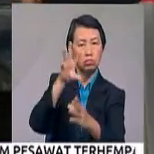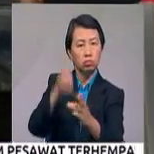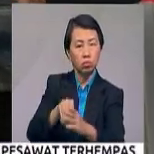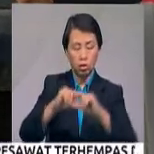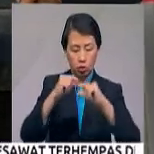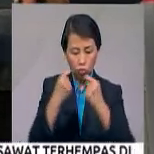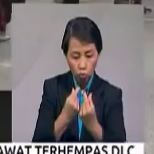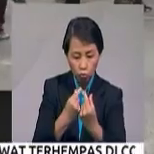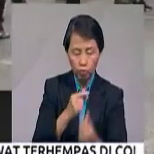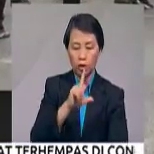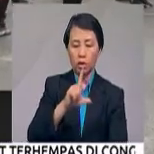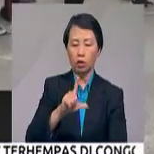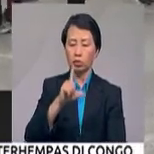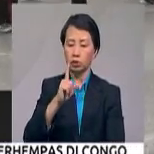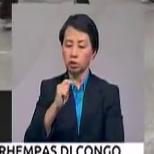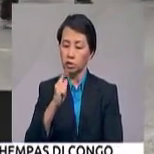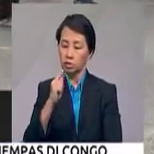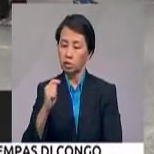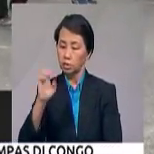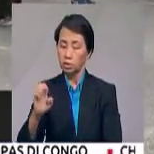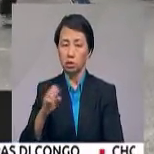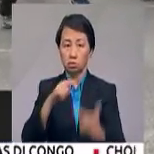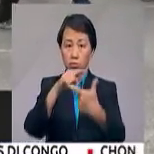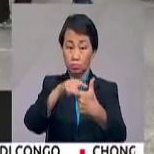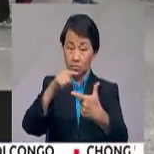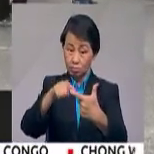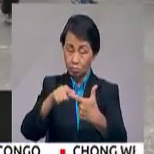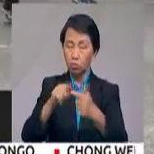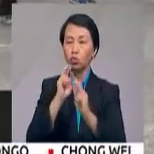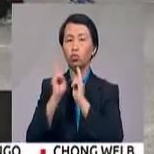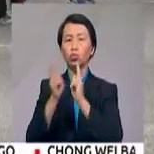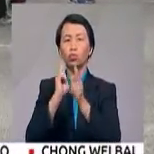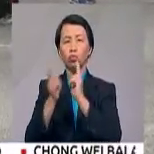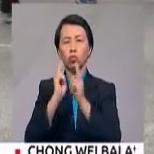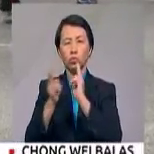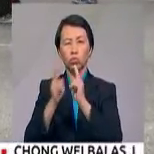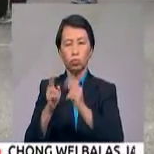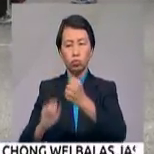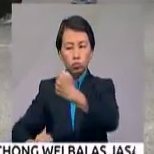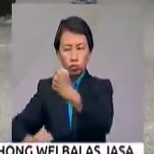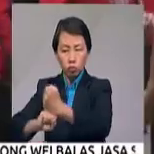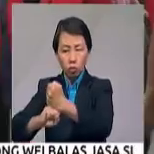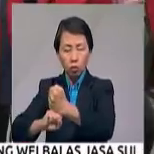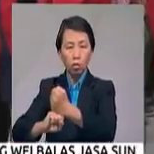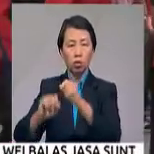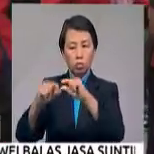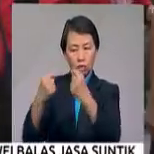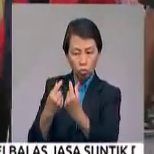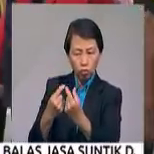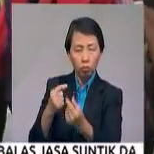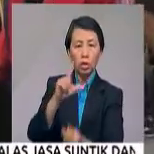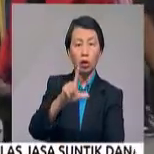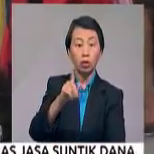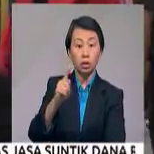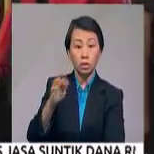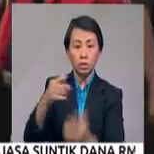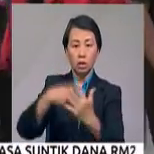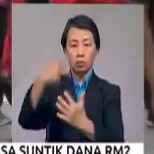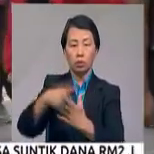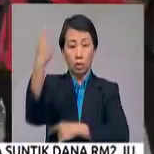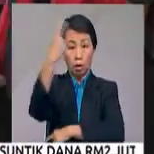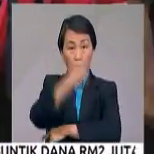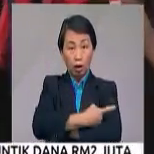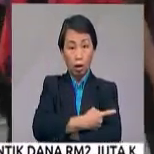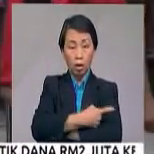kumpulan pengganas LTTE. Kedua-dua mereka memberi ucapan berunsur sokongan terhadap kumpulan itu pada program Hari